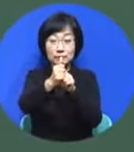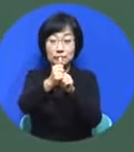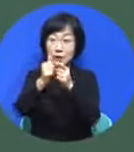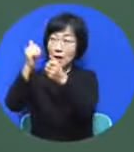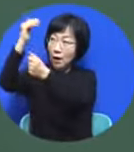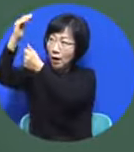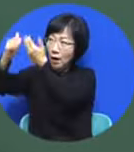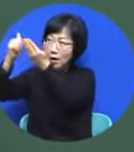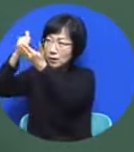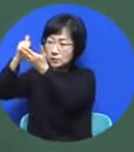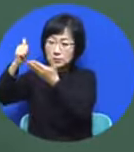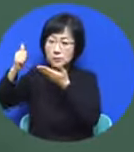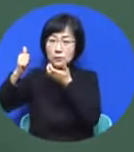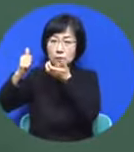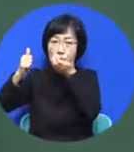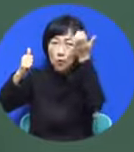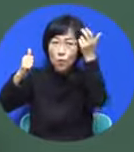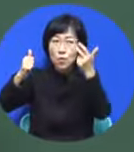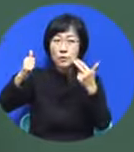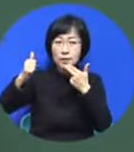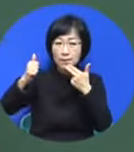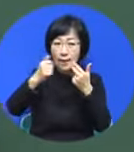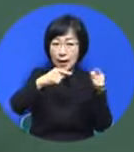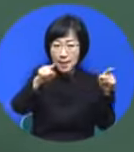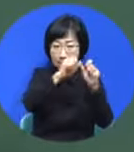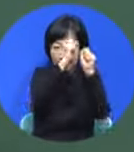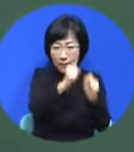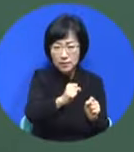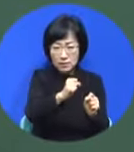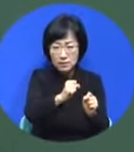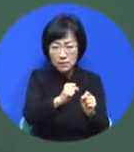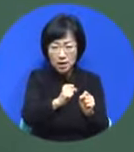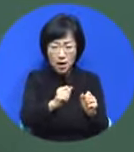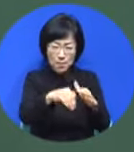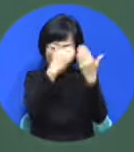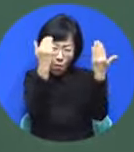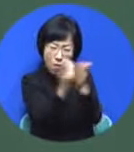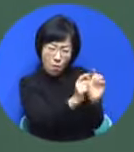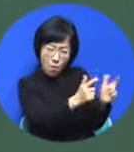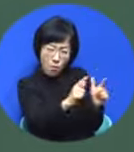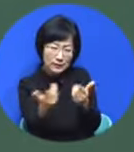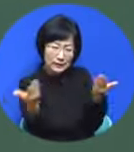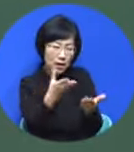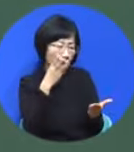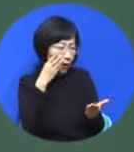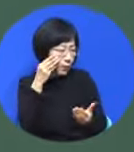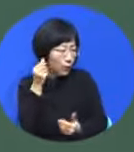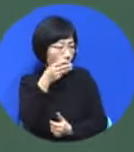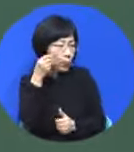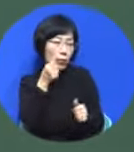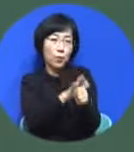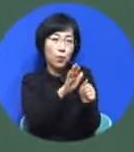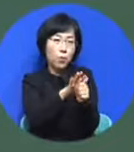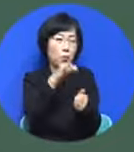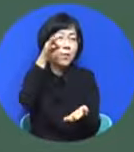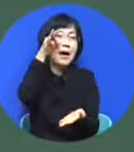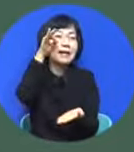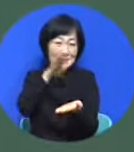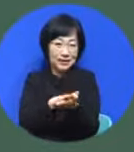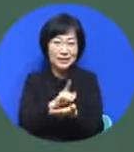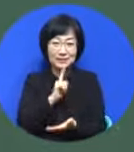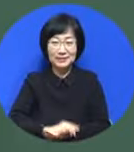하심으로 범사에 형통케 하심을 보았다. The master saw that the Lord was with him and that the Lord prospered or gave him success in everything he